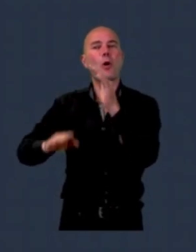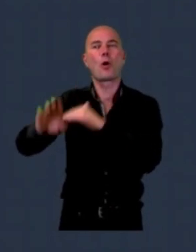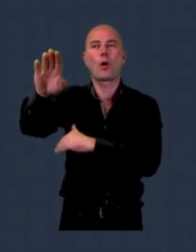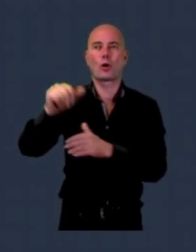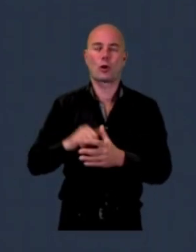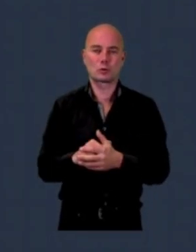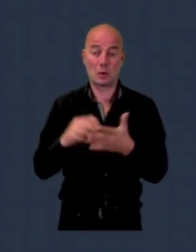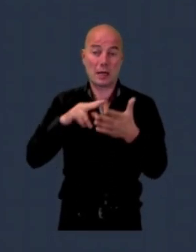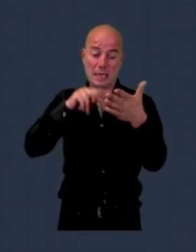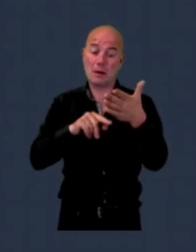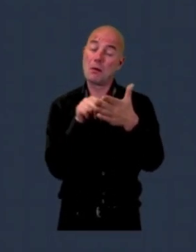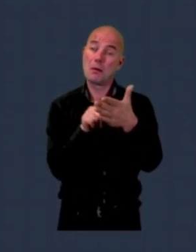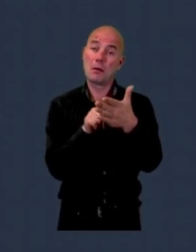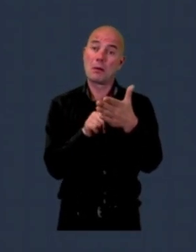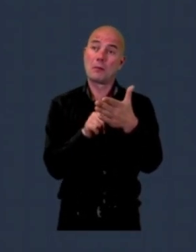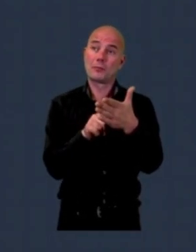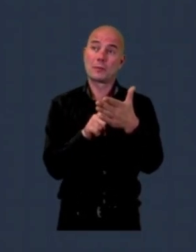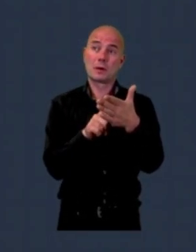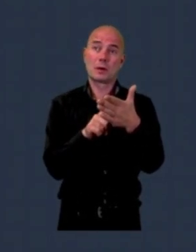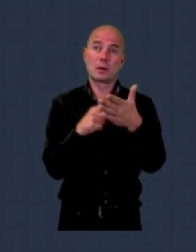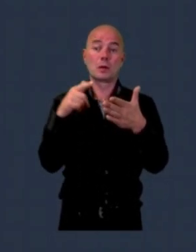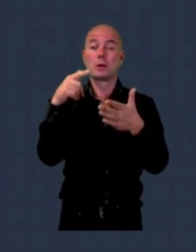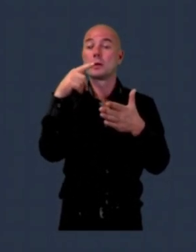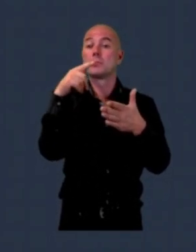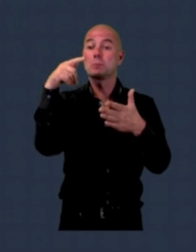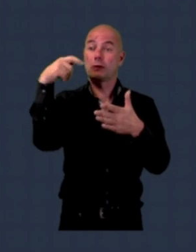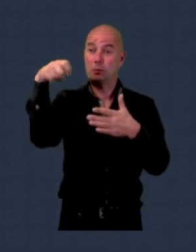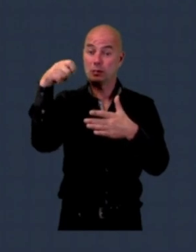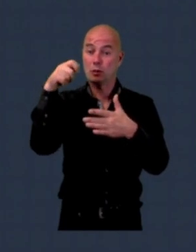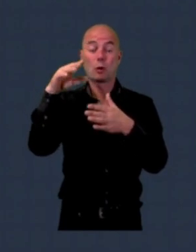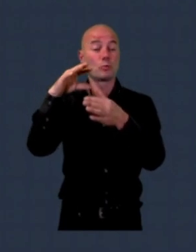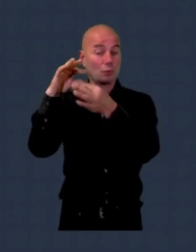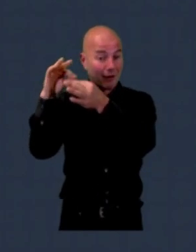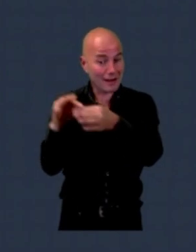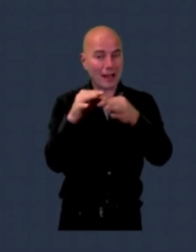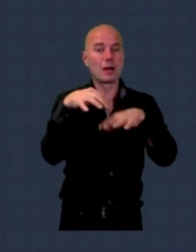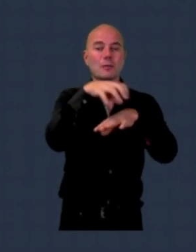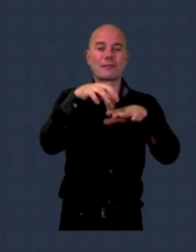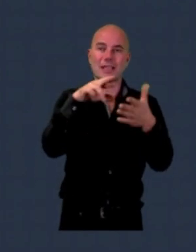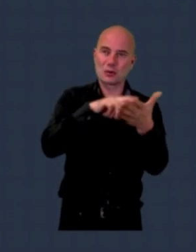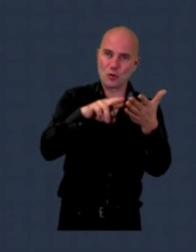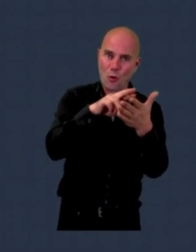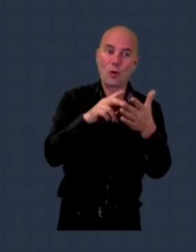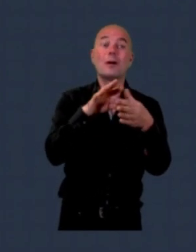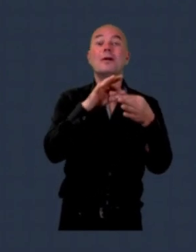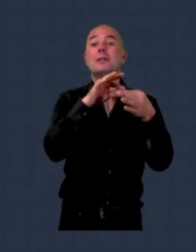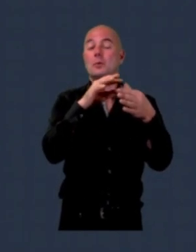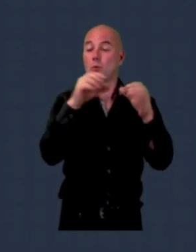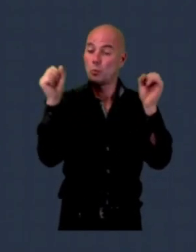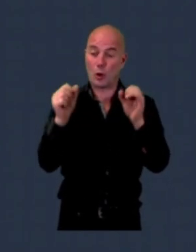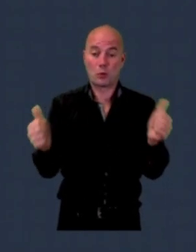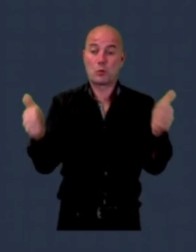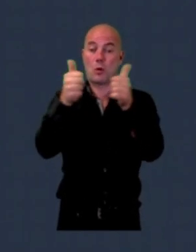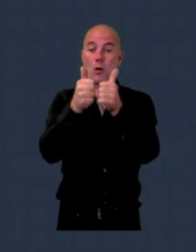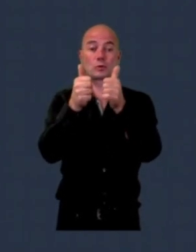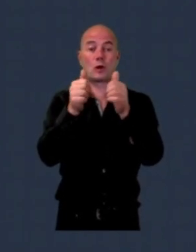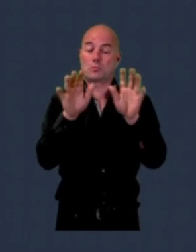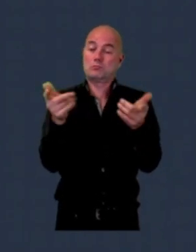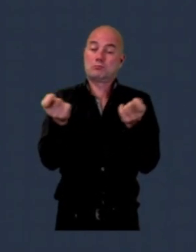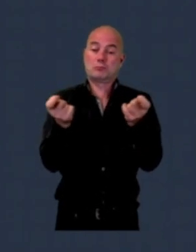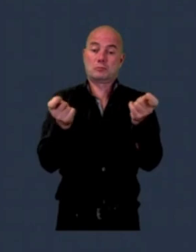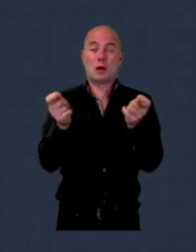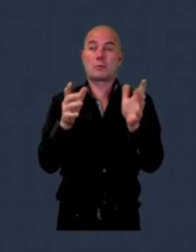vous pourrez, Monsieur le Président, coprésider avec le préfet de région et le DRFIP ce comité régional. Il devra comprendre également des représentants des collectivités locales de